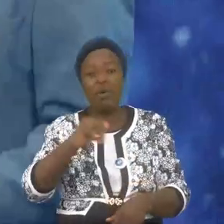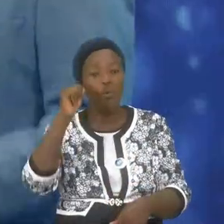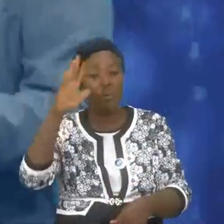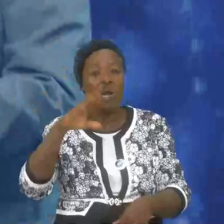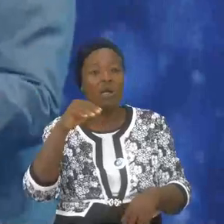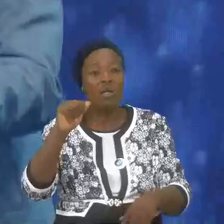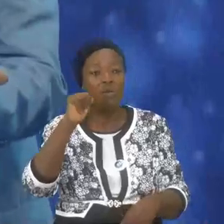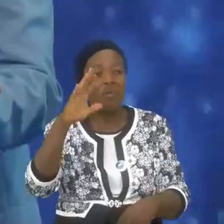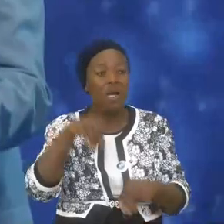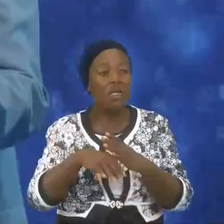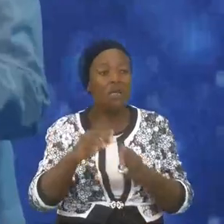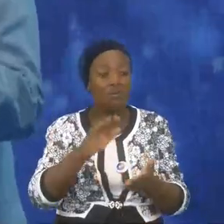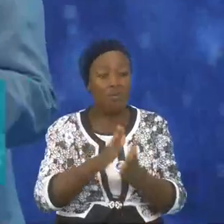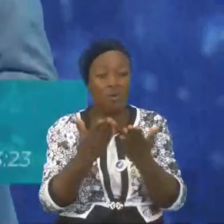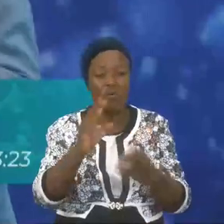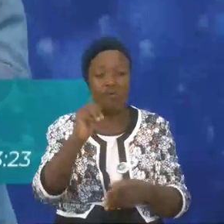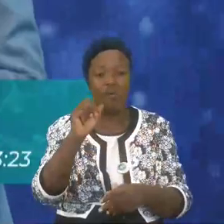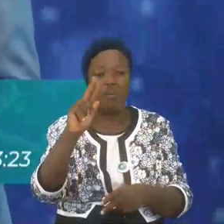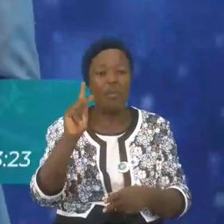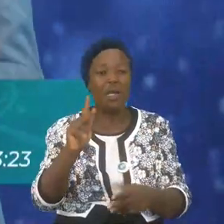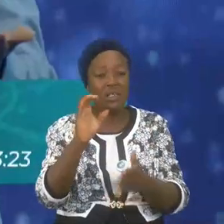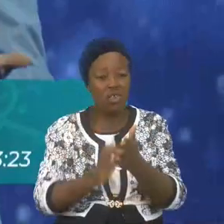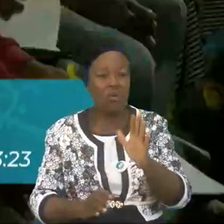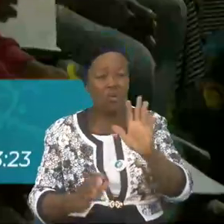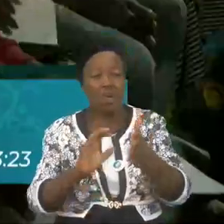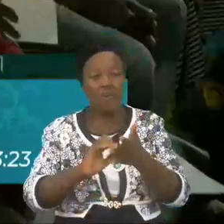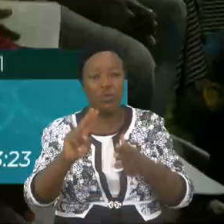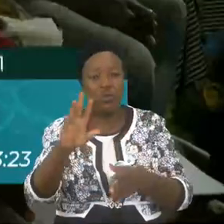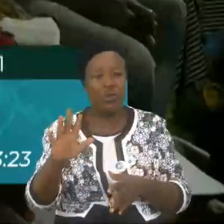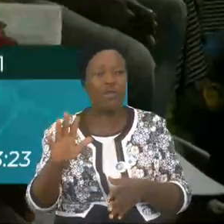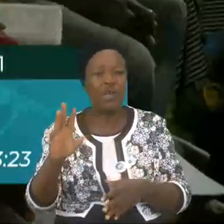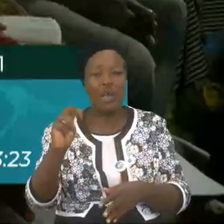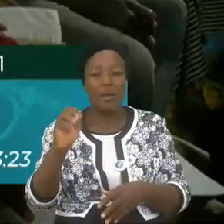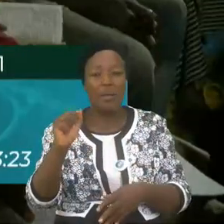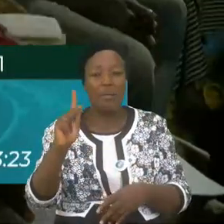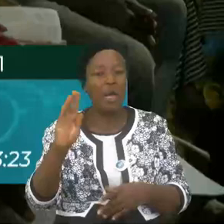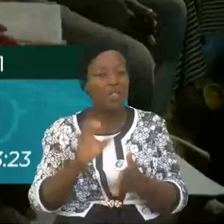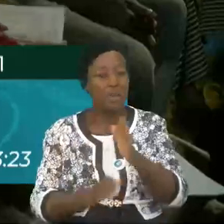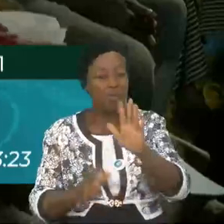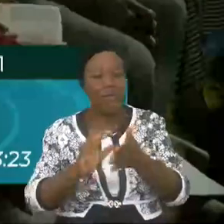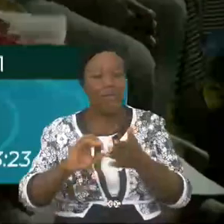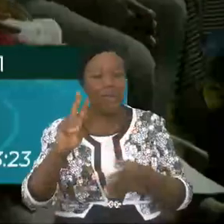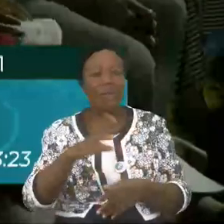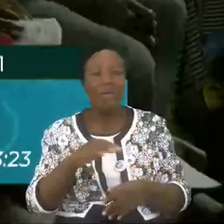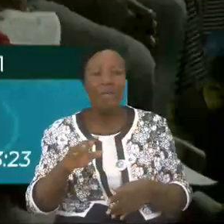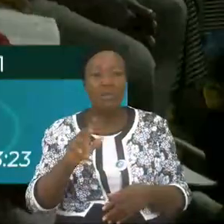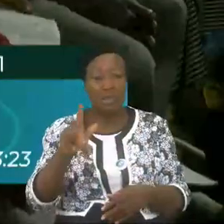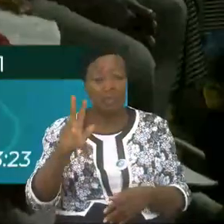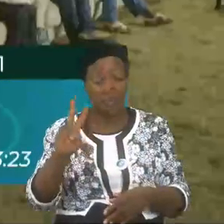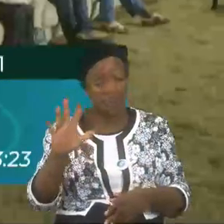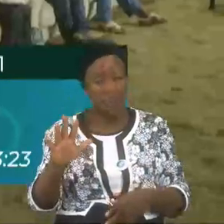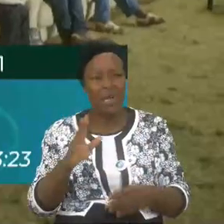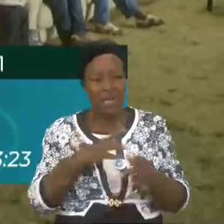chapitre 5. Verset 25, Marc chapitre 5, 25, Marc 5, 25, Marc